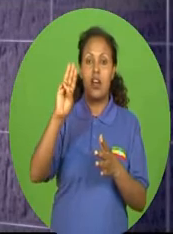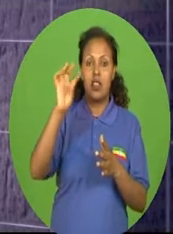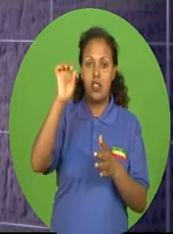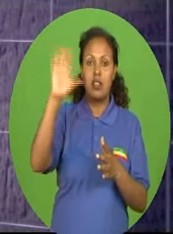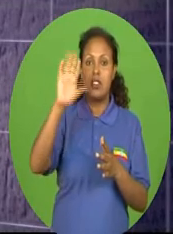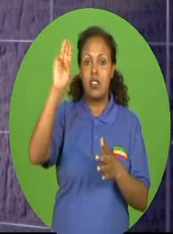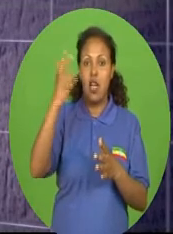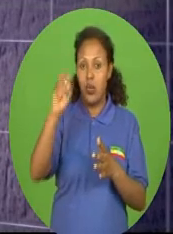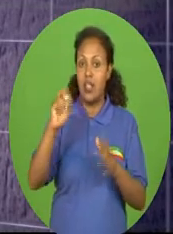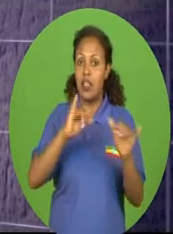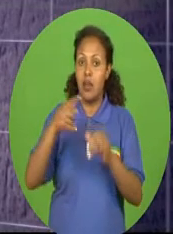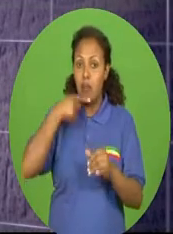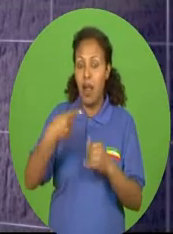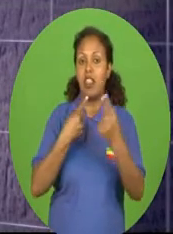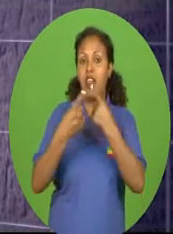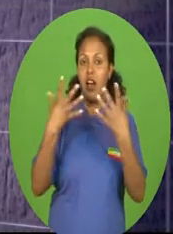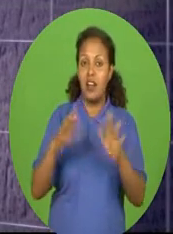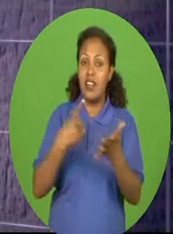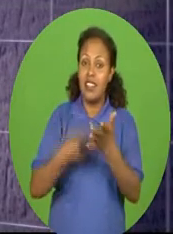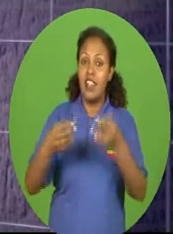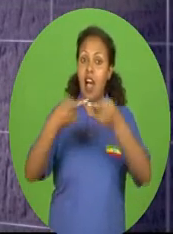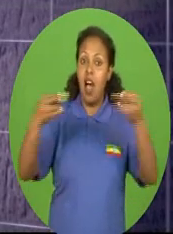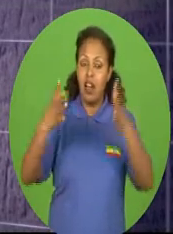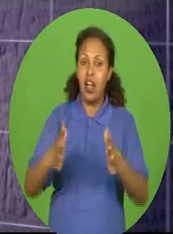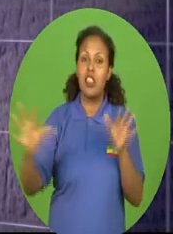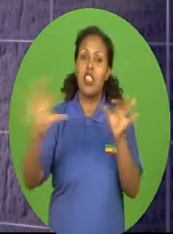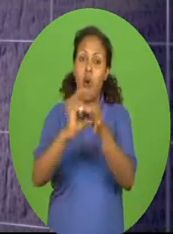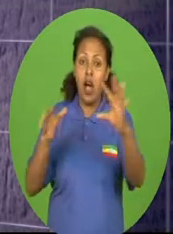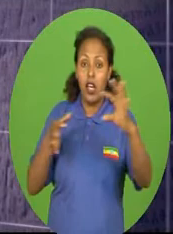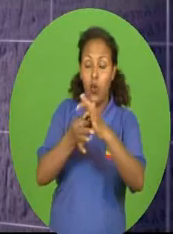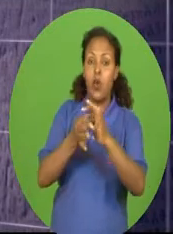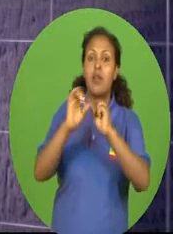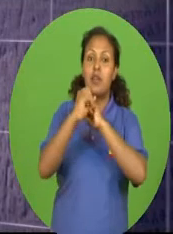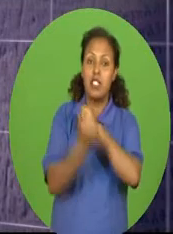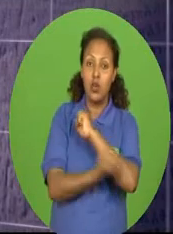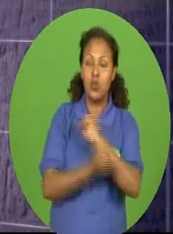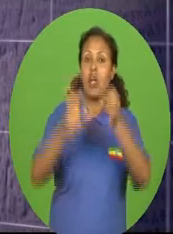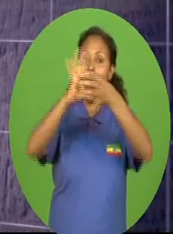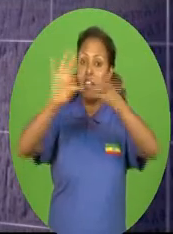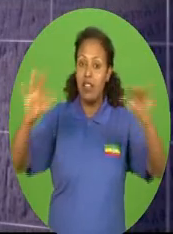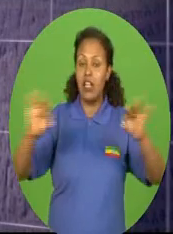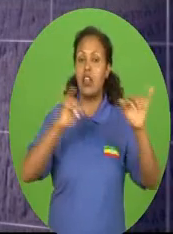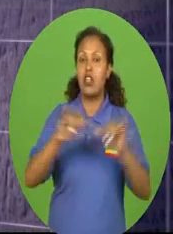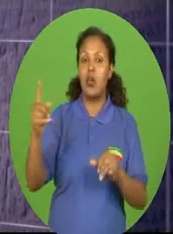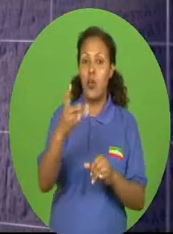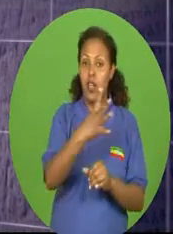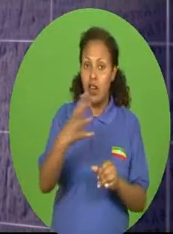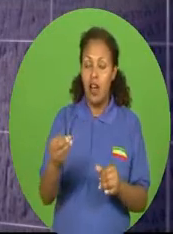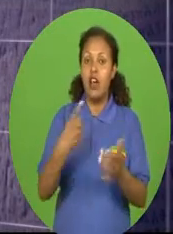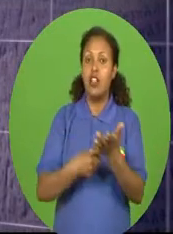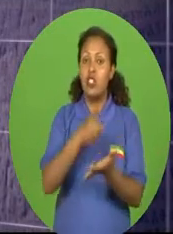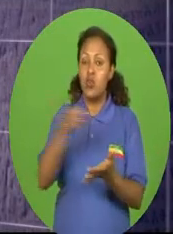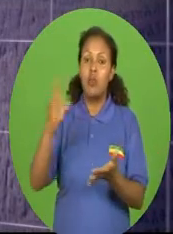እንደሚባሉ ተነጋግረናል። እነዚህ ሀረጋት ተዋቅረው የሚመሰረቱት አረፍተ ነገር